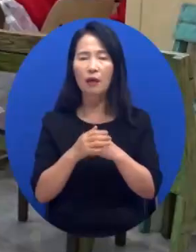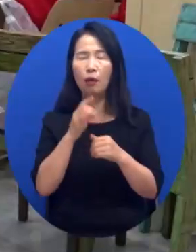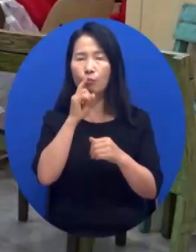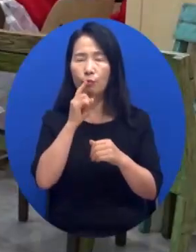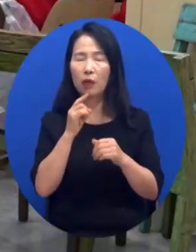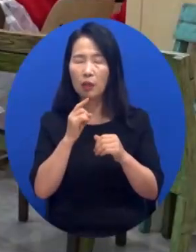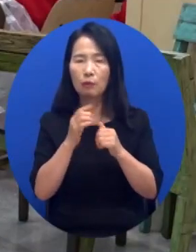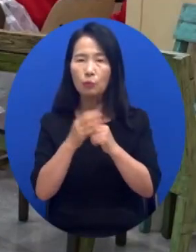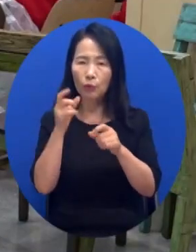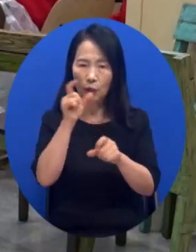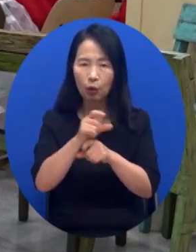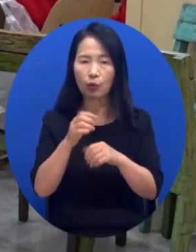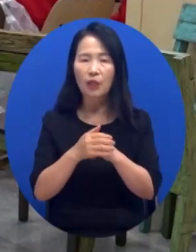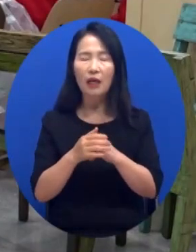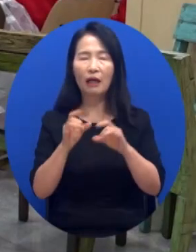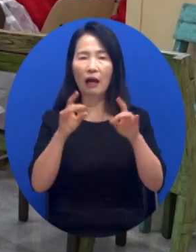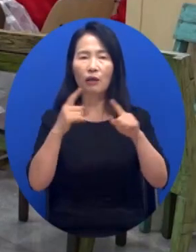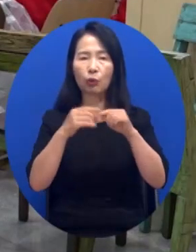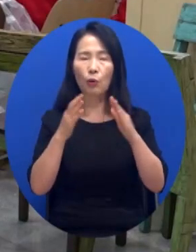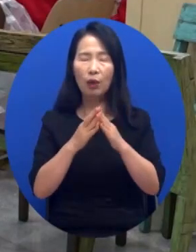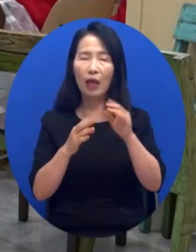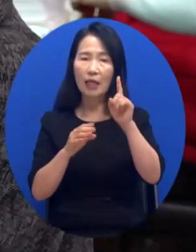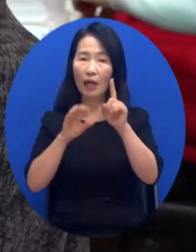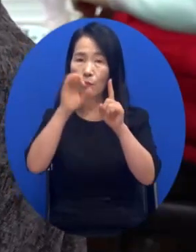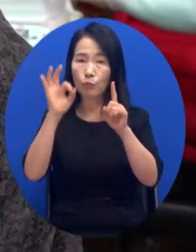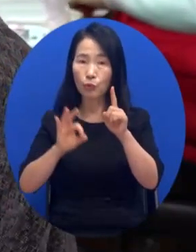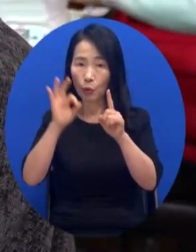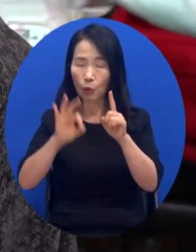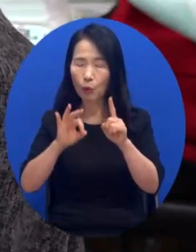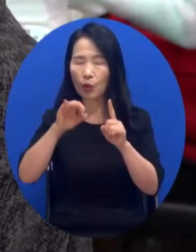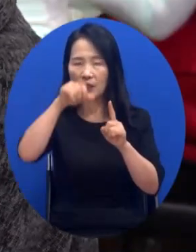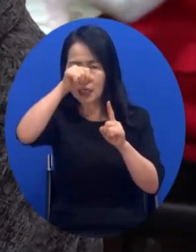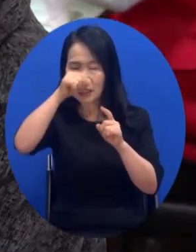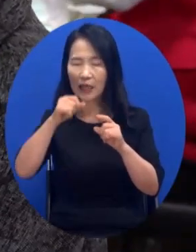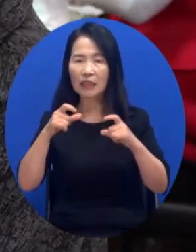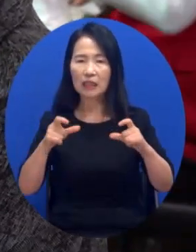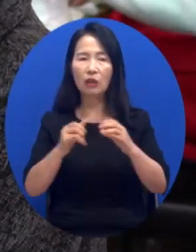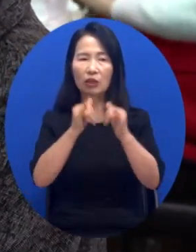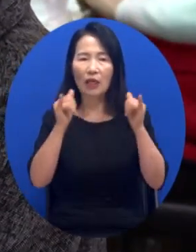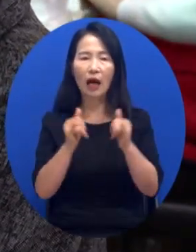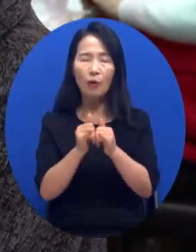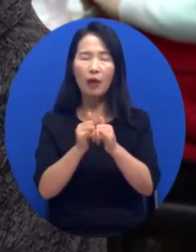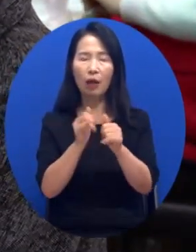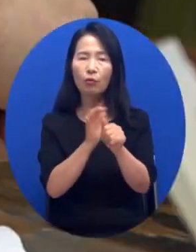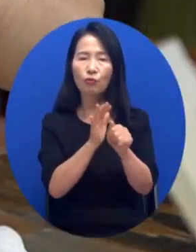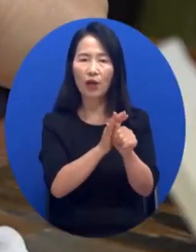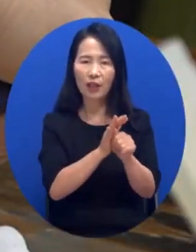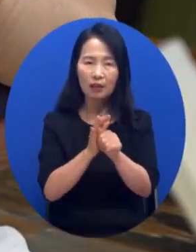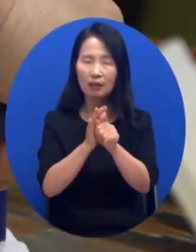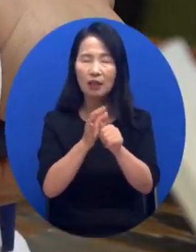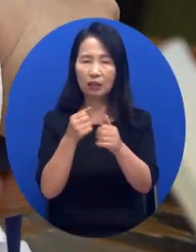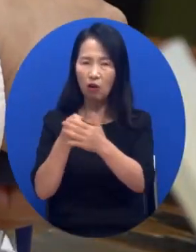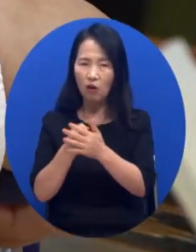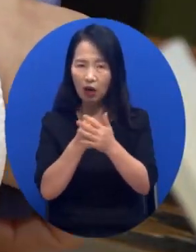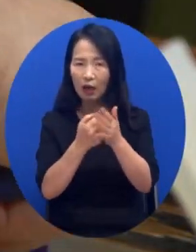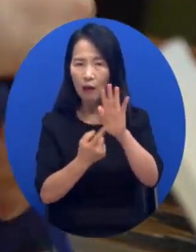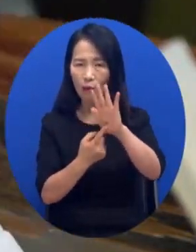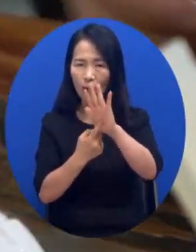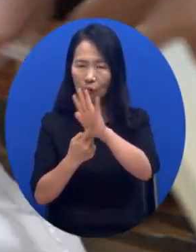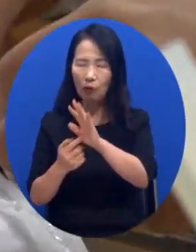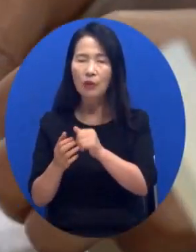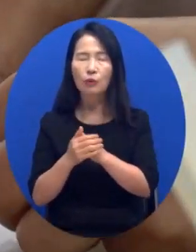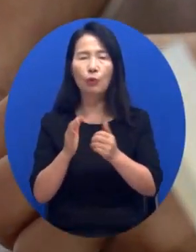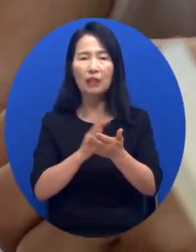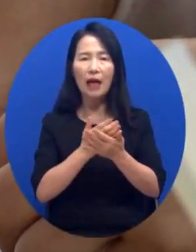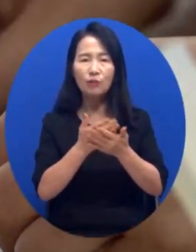지교회의 1년 예산의 1%를 지역사회 선교비로 사용하도록 독려하기로 했으며 대사회적인 나눔 실천으로는